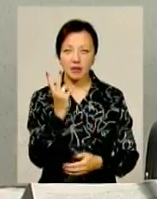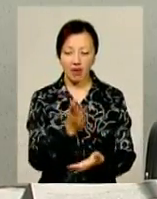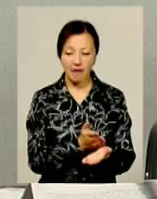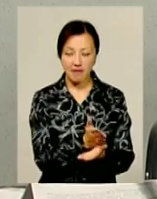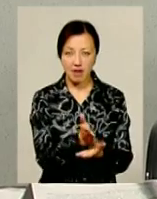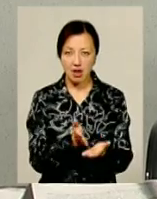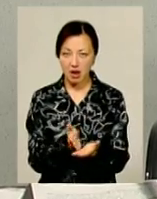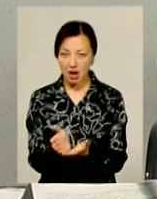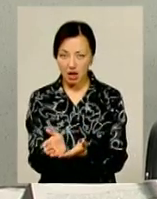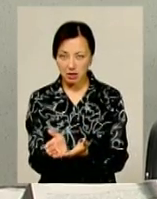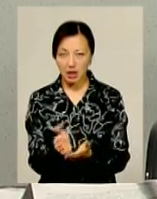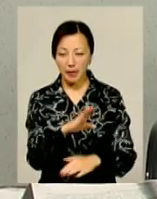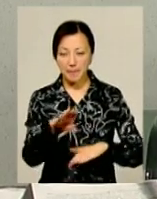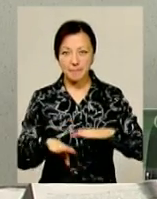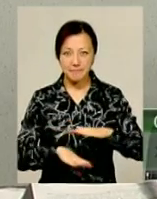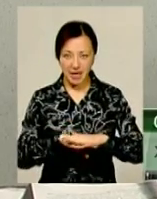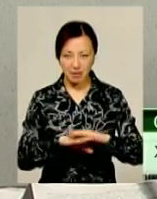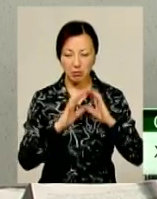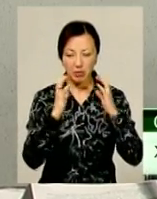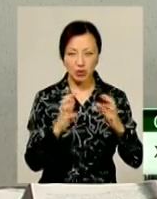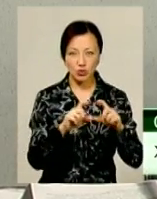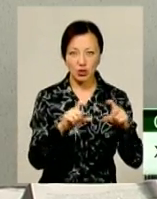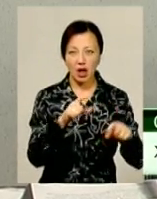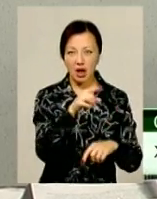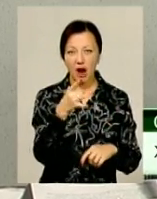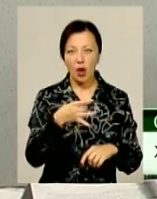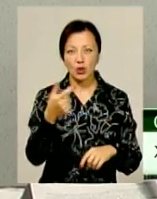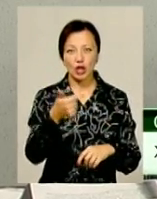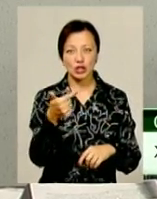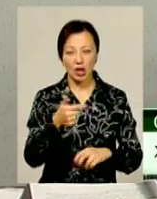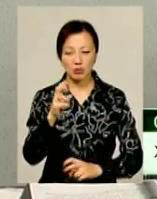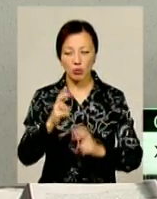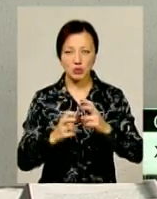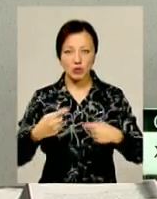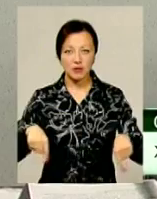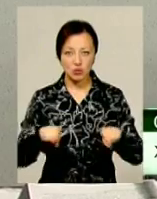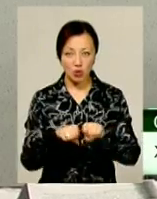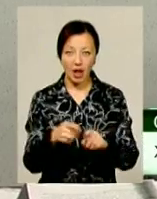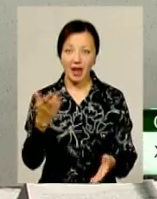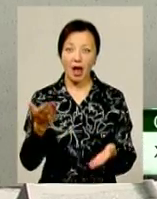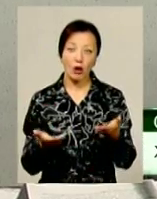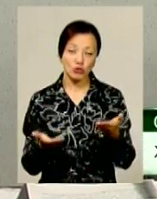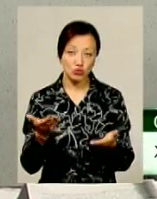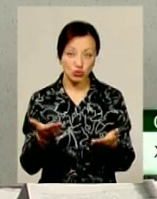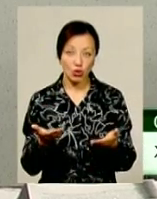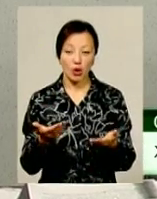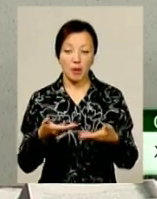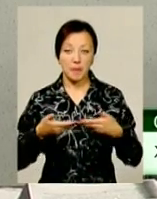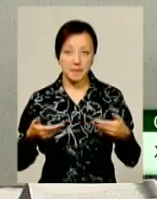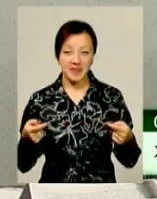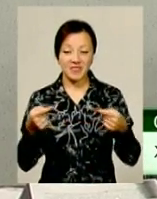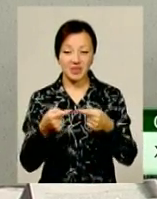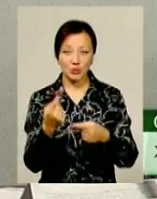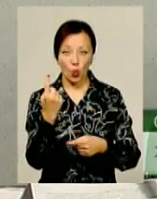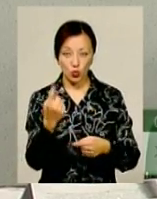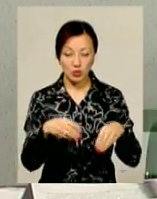зараз, скажімо, знайшли під розташування притулку. Це мікрорайон Гречани, промислова зона. Якщо, власне, ми визначимось однією з цих